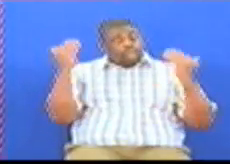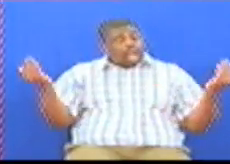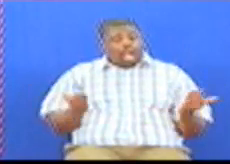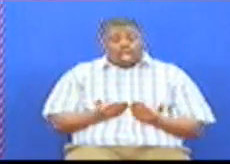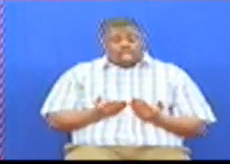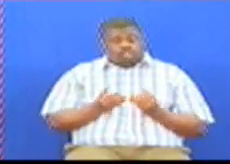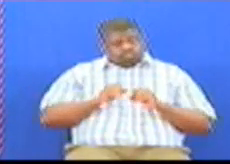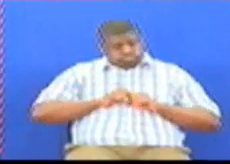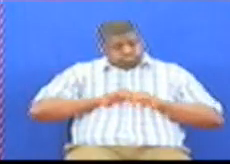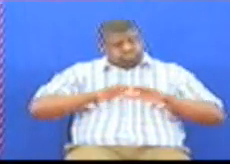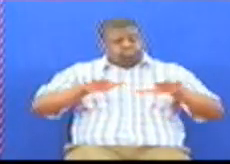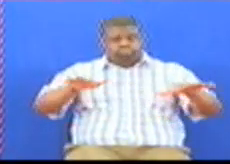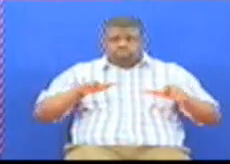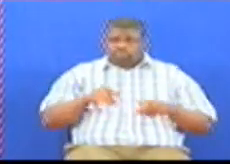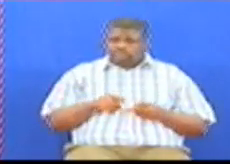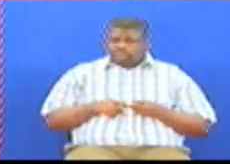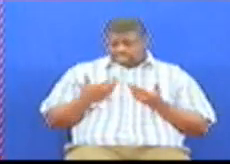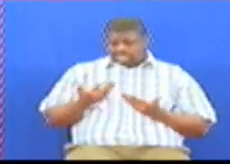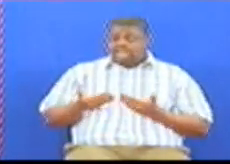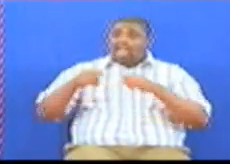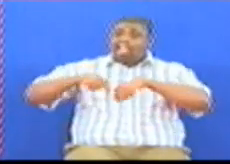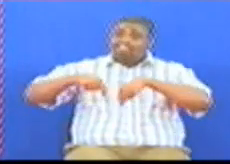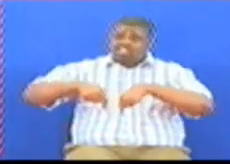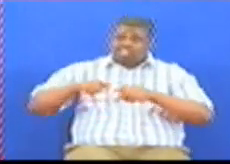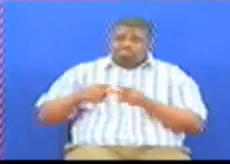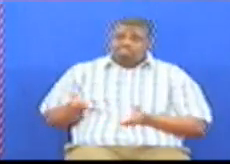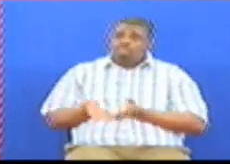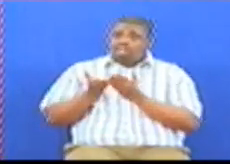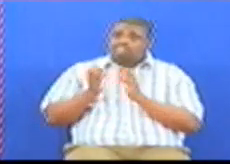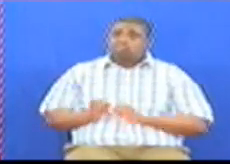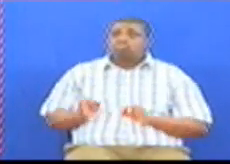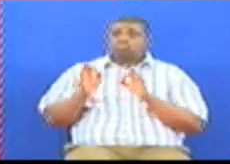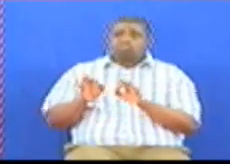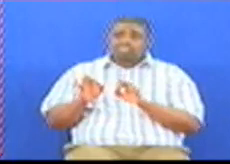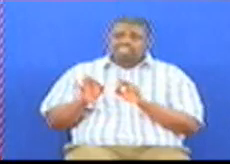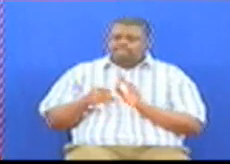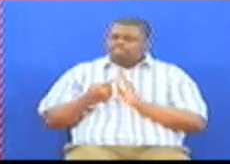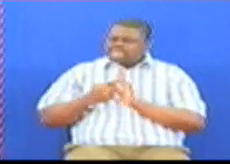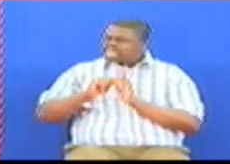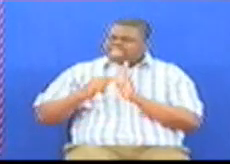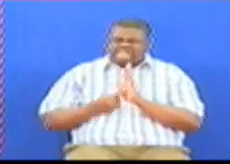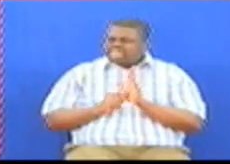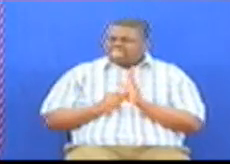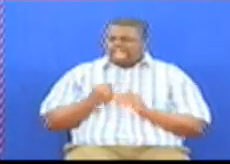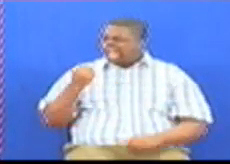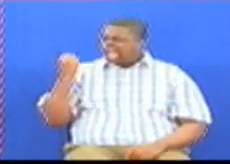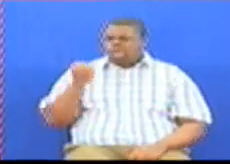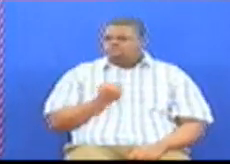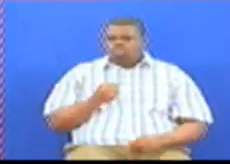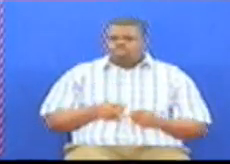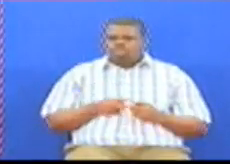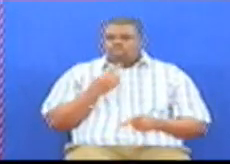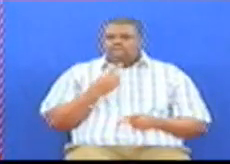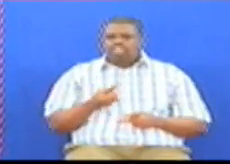Huu ugonjwa ni hatari. Na sasa hivi bahati nzuri bahati mbaya masharti yake ni magumu. Wanasema